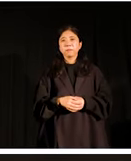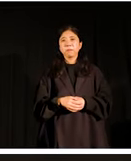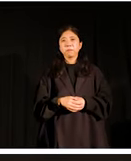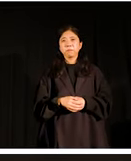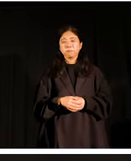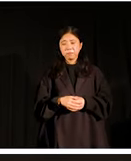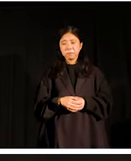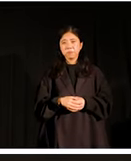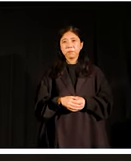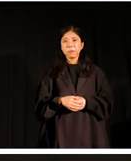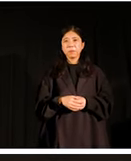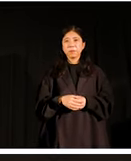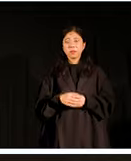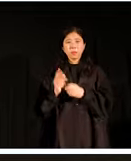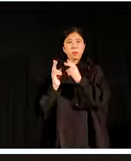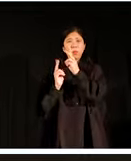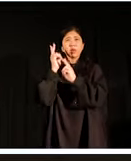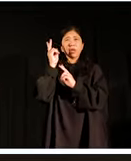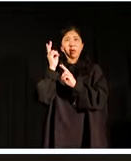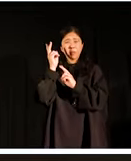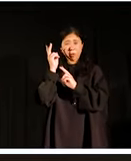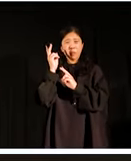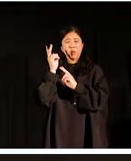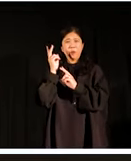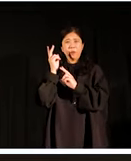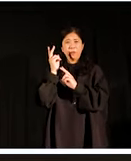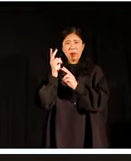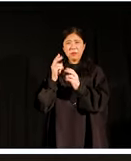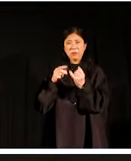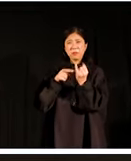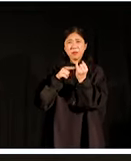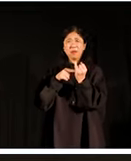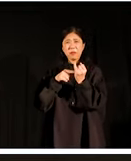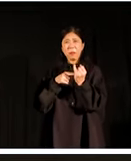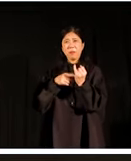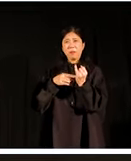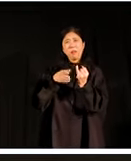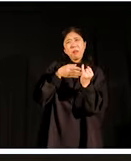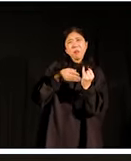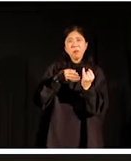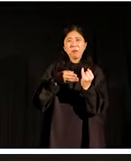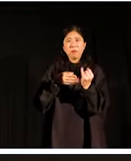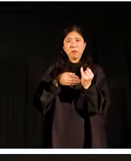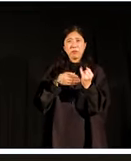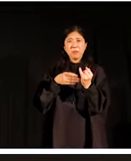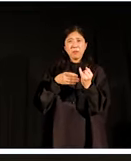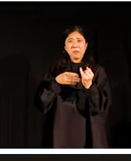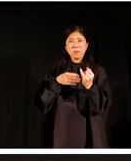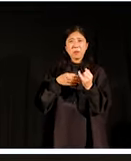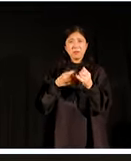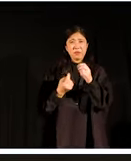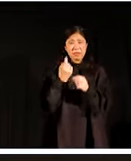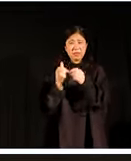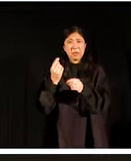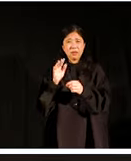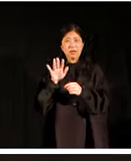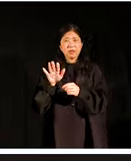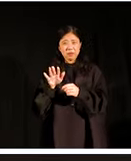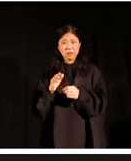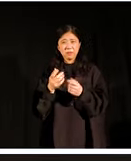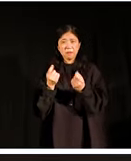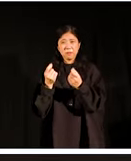大きなその事件ありましてレプの事件ありましてねで県民投票もありましてもうとにかく沖縄すごく揺れる